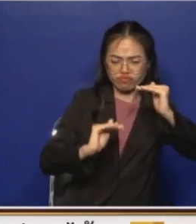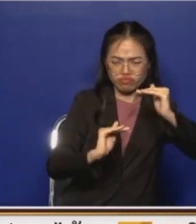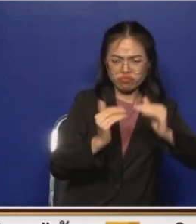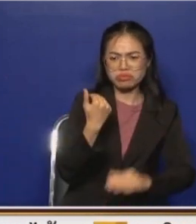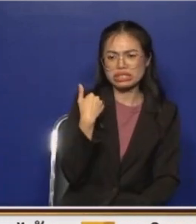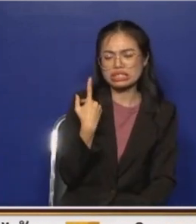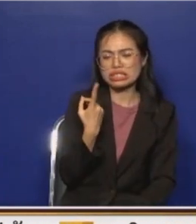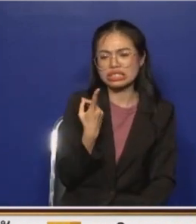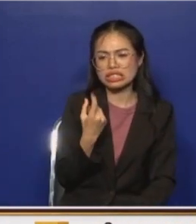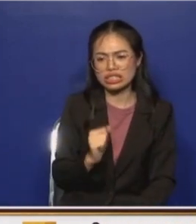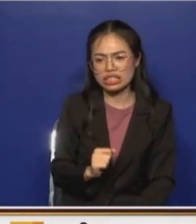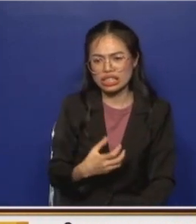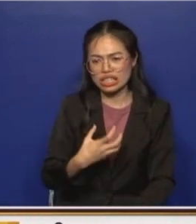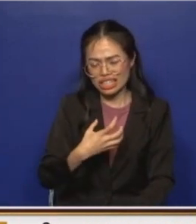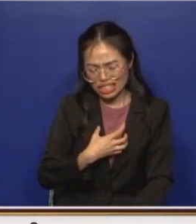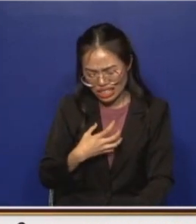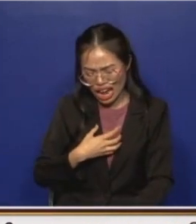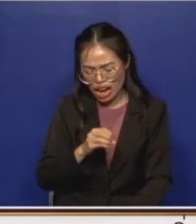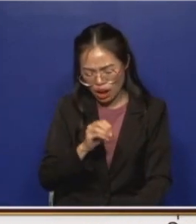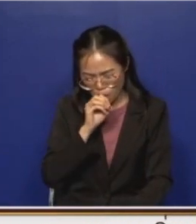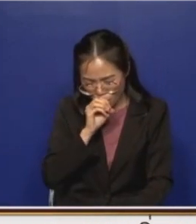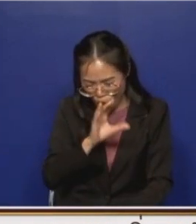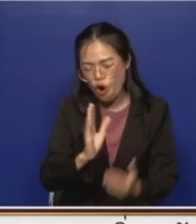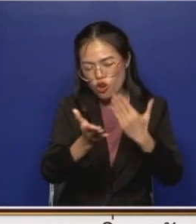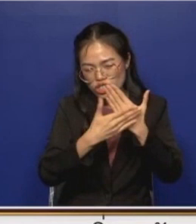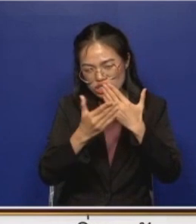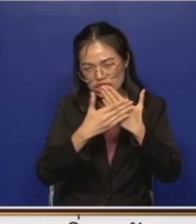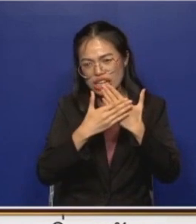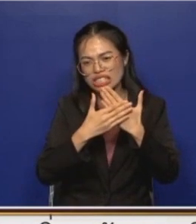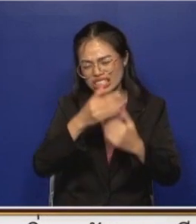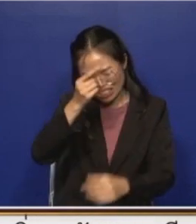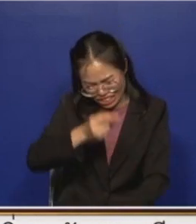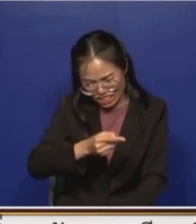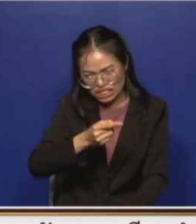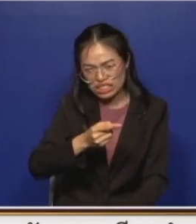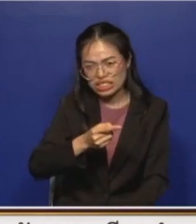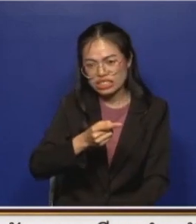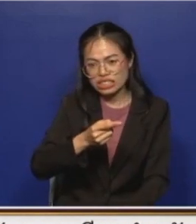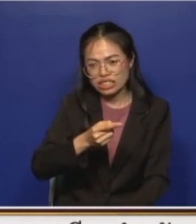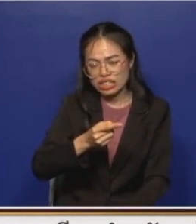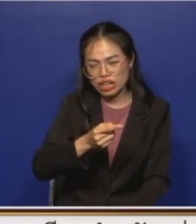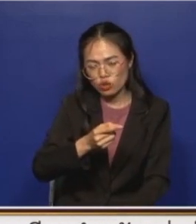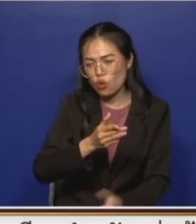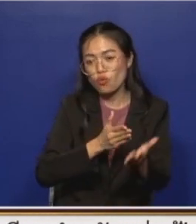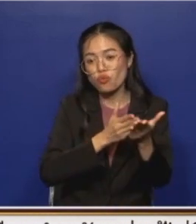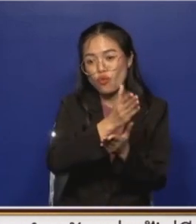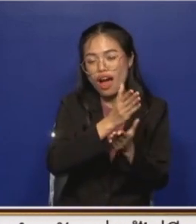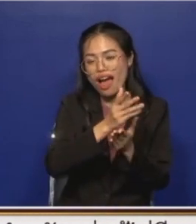ทุกแอปพลิเคชันใช้เงินกี่หมื่นกี่หมื่นเนี่ยท่านตรวจสอบความโปร่งใสว่ามีอยู่จริงหรือเปล่